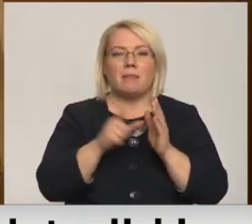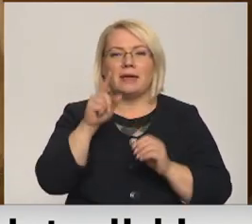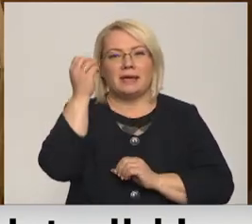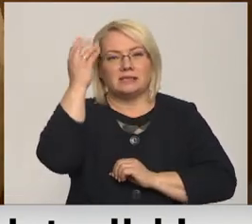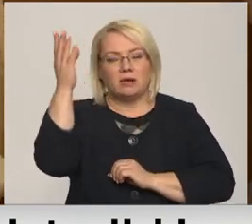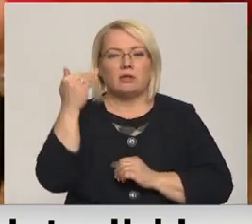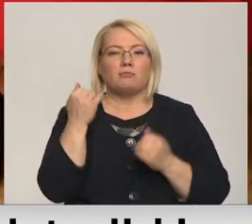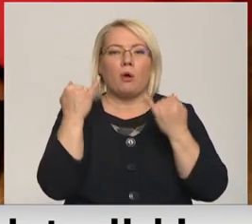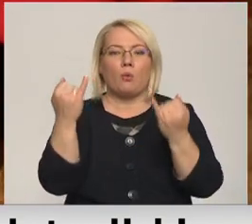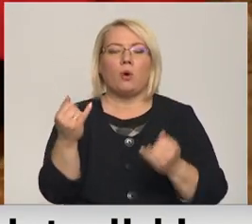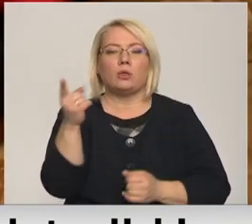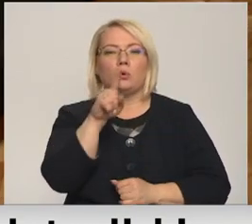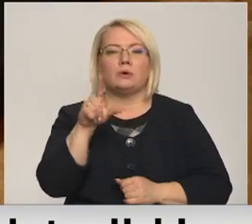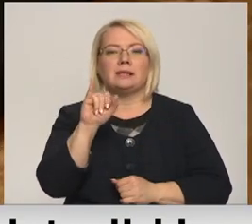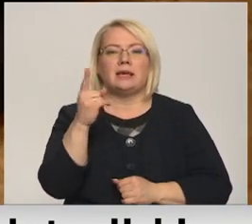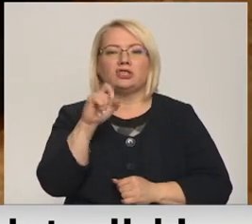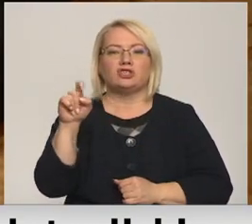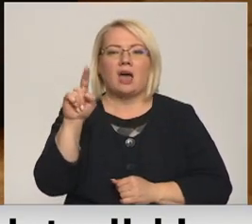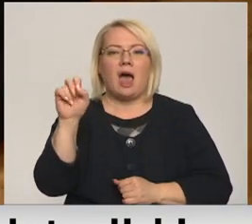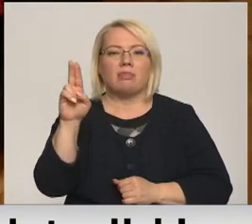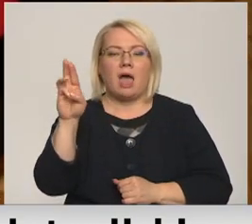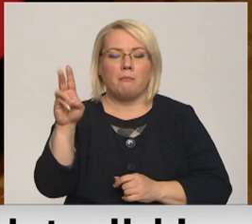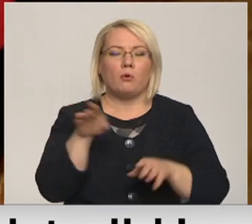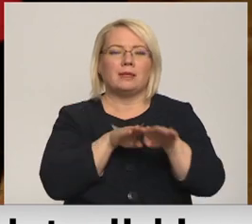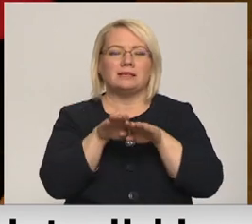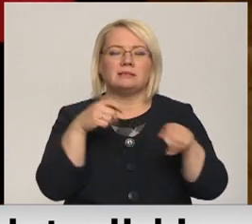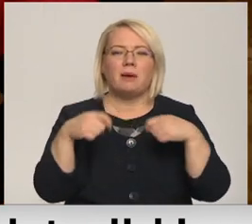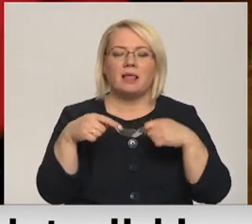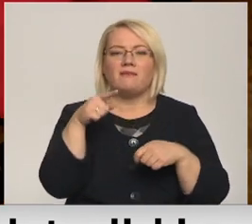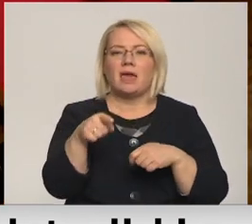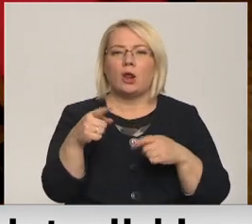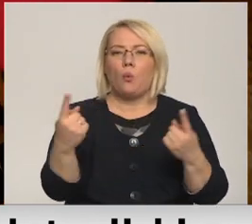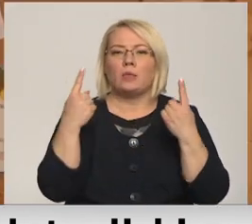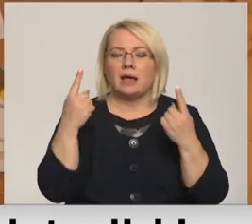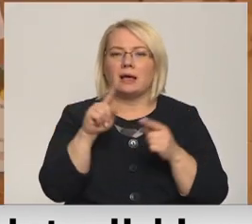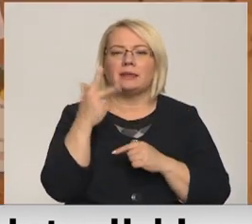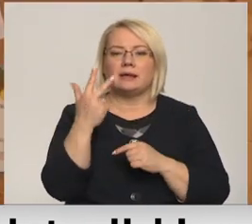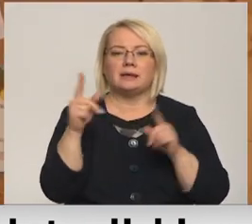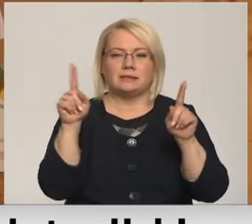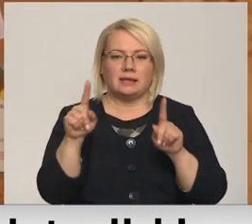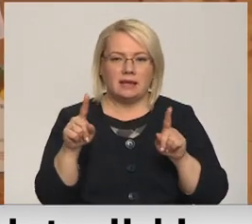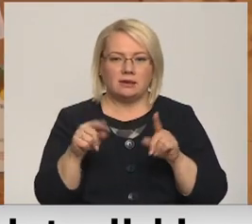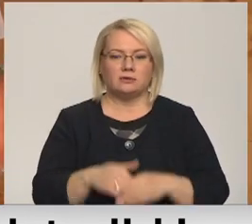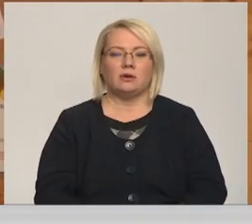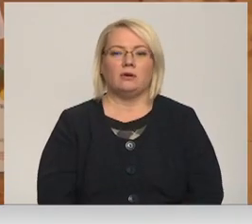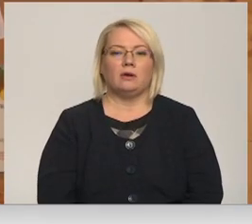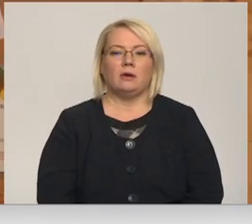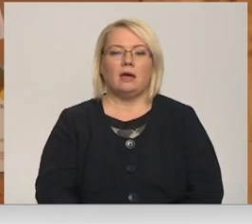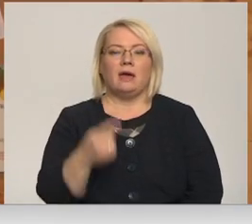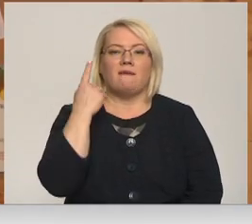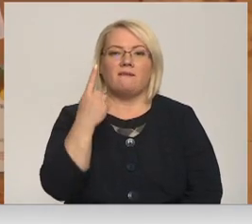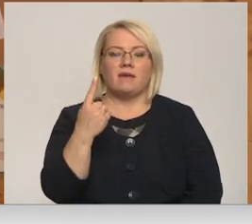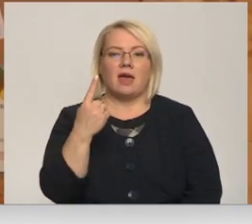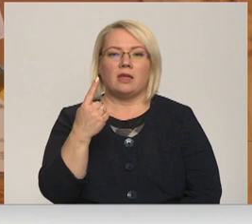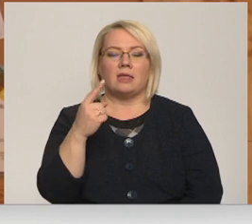Antonam Slišānam, un starp citām līdzīgām spēlēm izceļas ar unikalitāti trīs lietās. Iznāmot vienu vordu uzstaba,